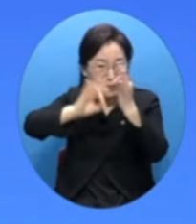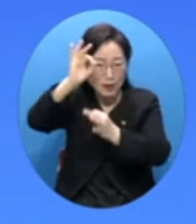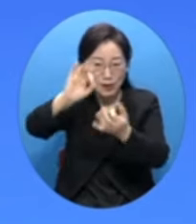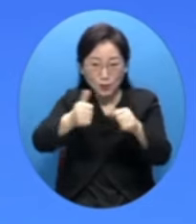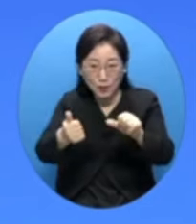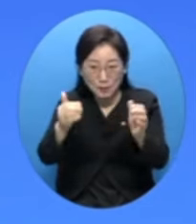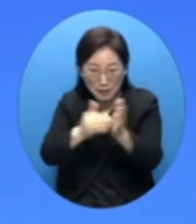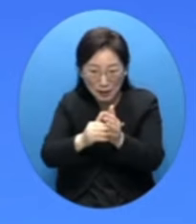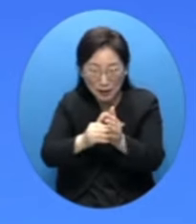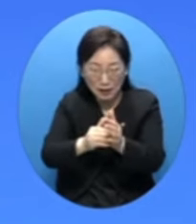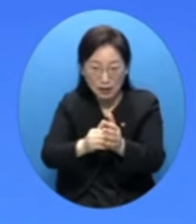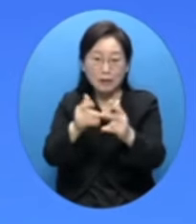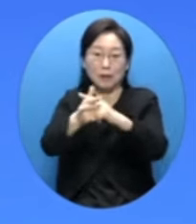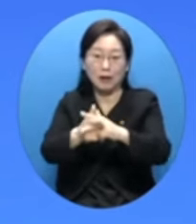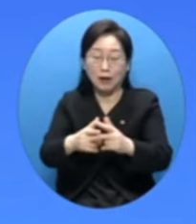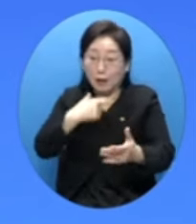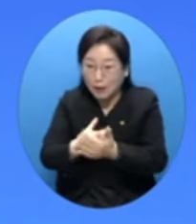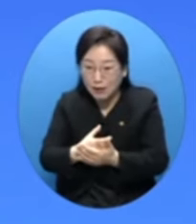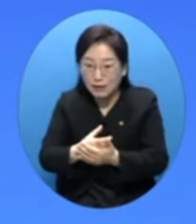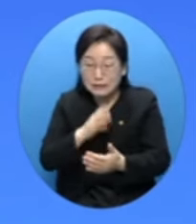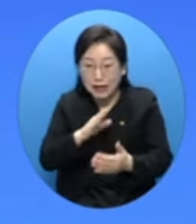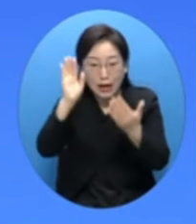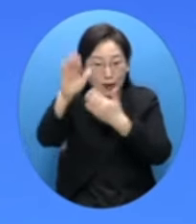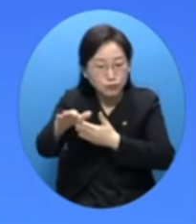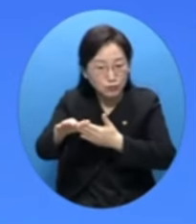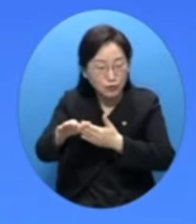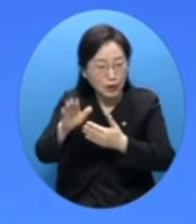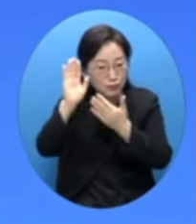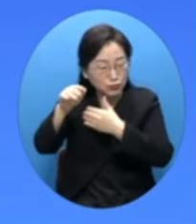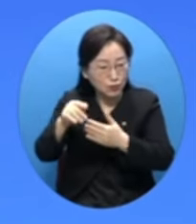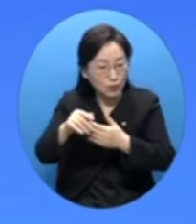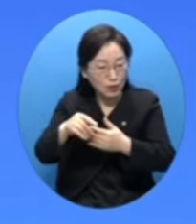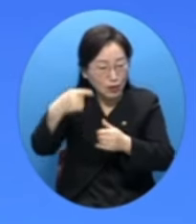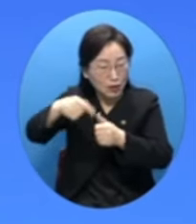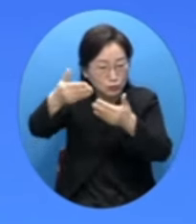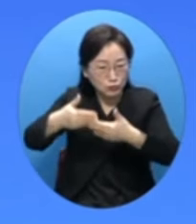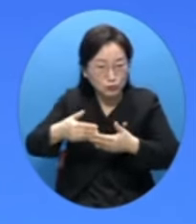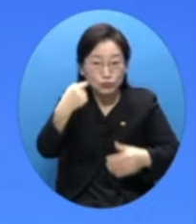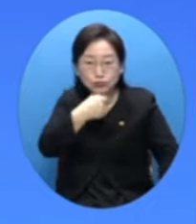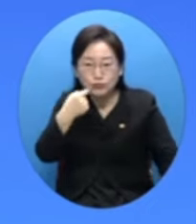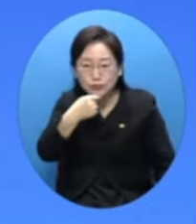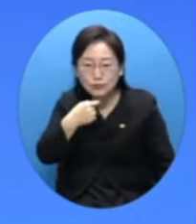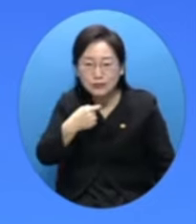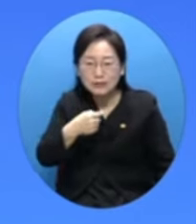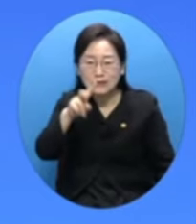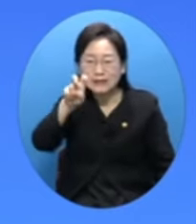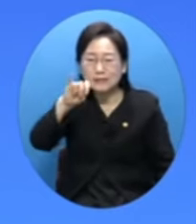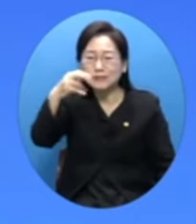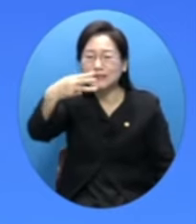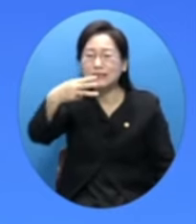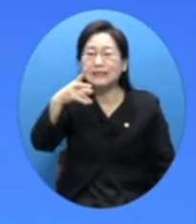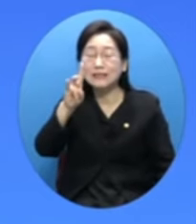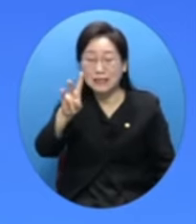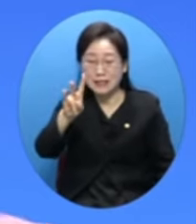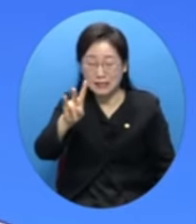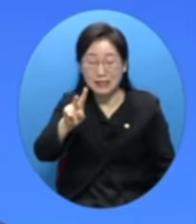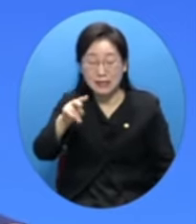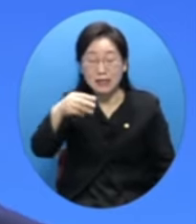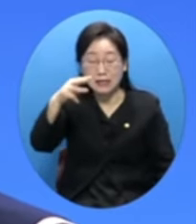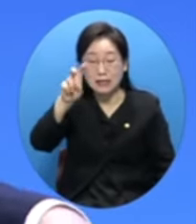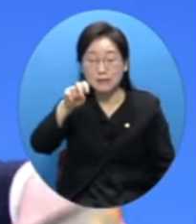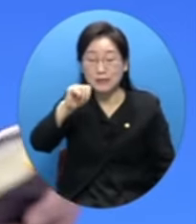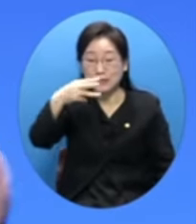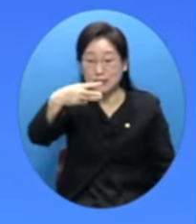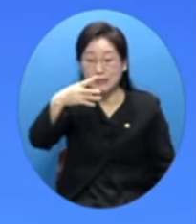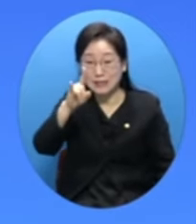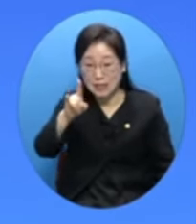본다고요. 그러니까 거기 속아가지고 미래까지 알게 해달라 그러는데 절대 절대로 미래를 알아맞지 못합니다.